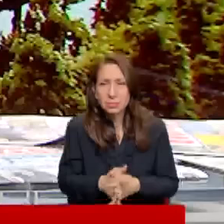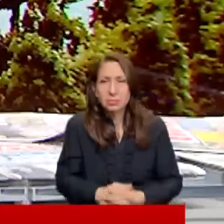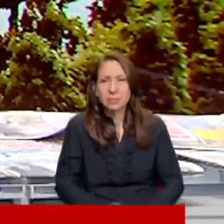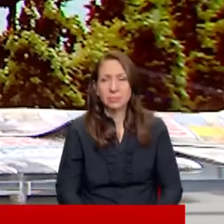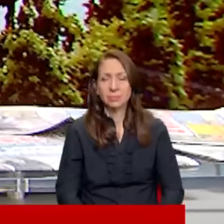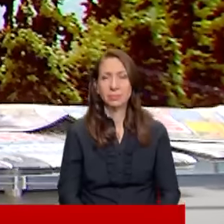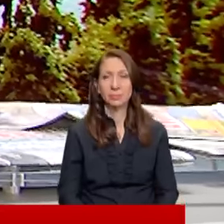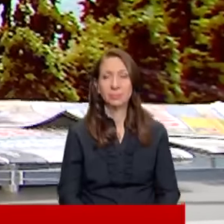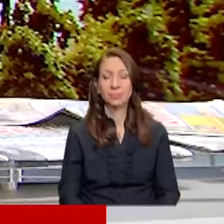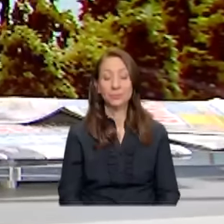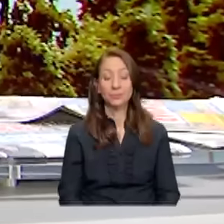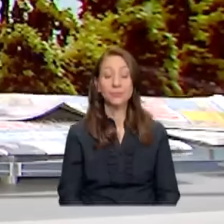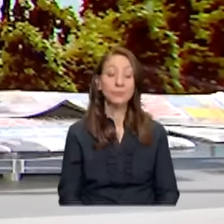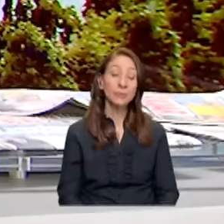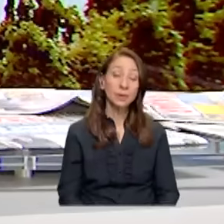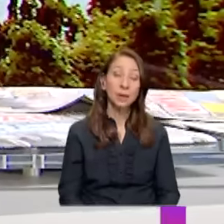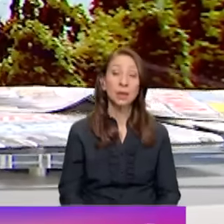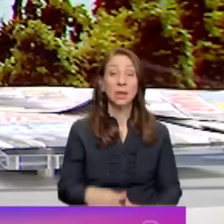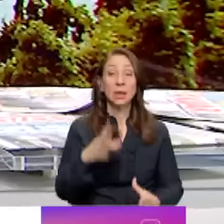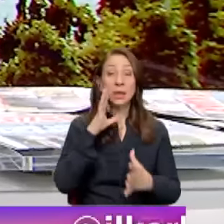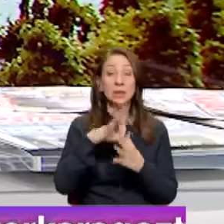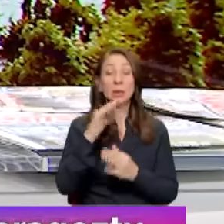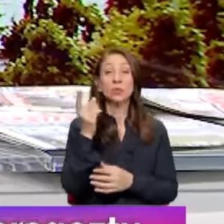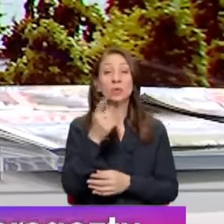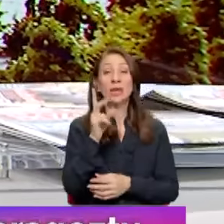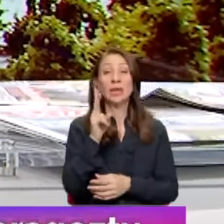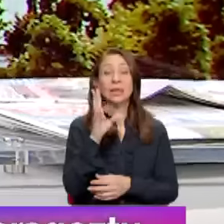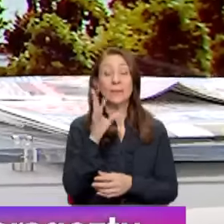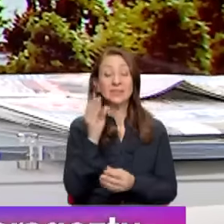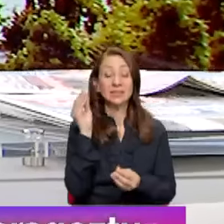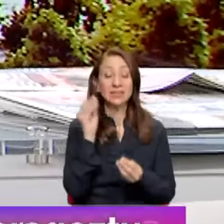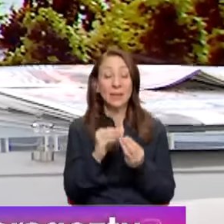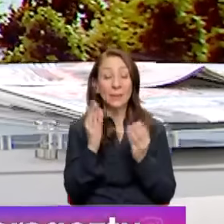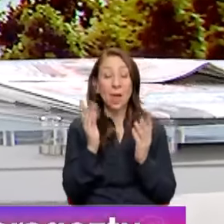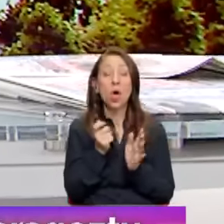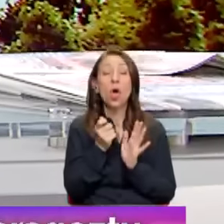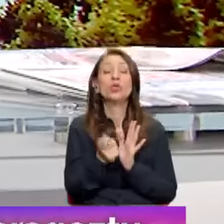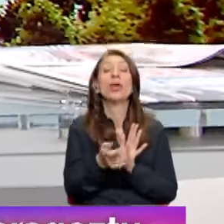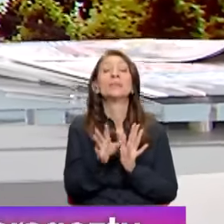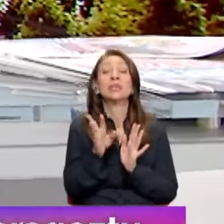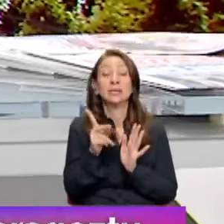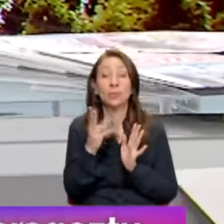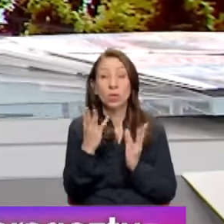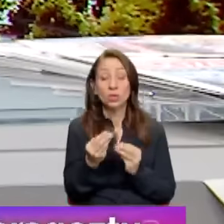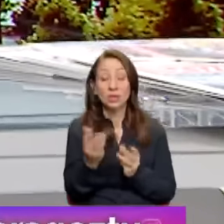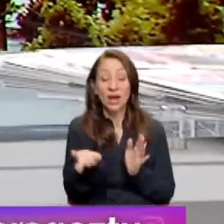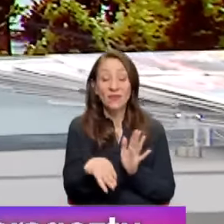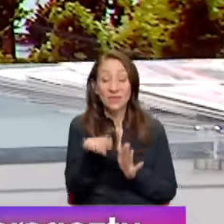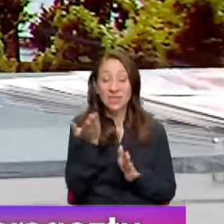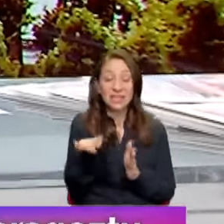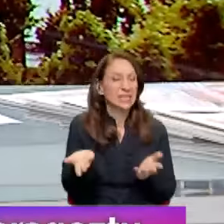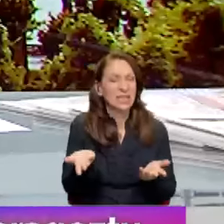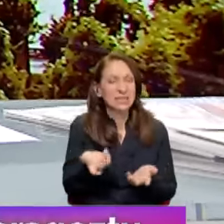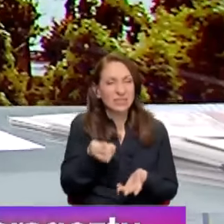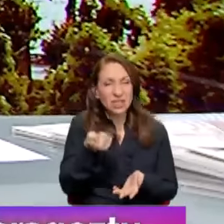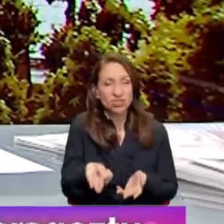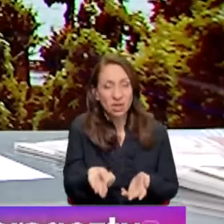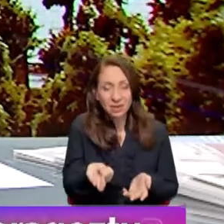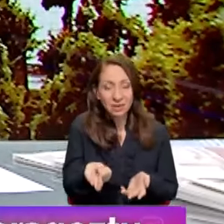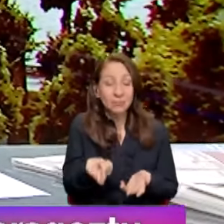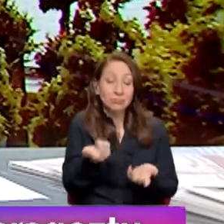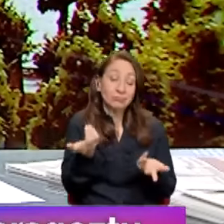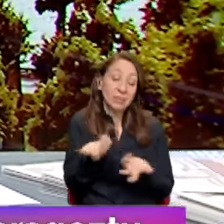içeceğim insanlar zaten % 25'lik zammı bile ödeyemeyecek hale geldi daha fazlasını nasıl verelim